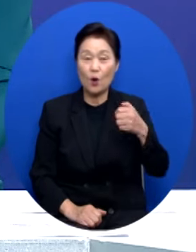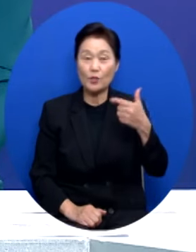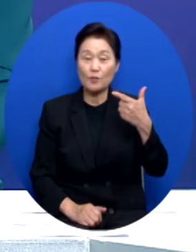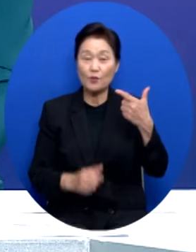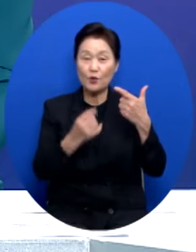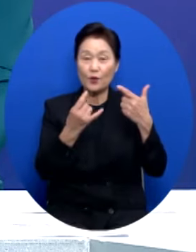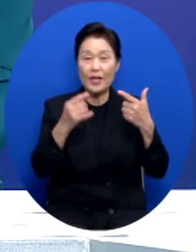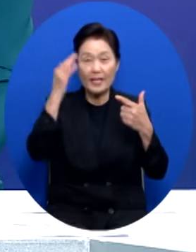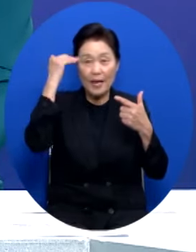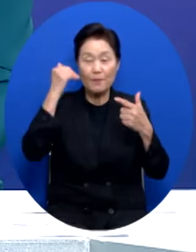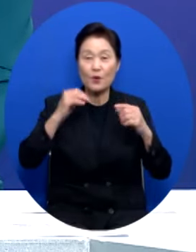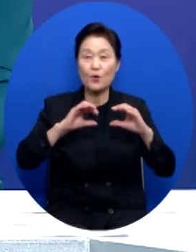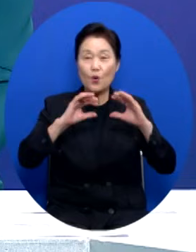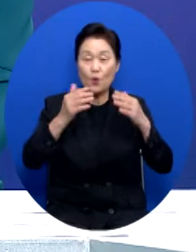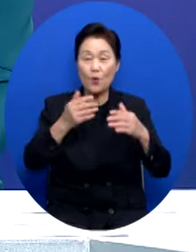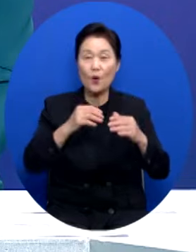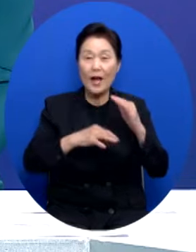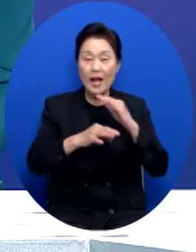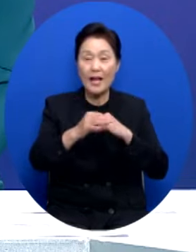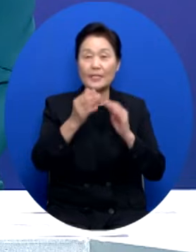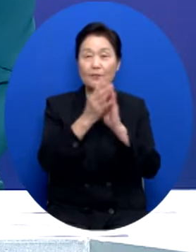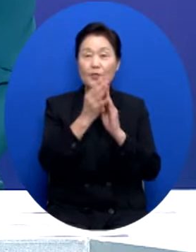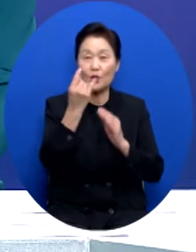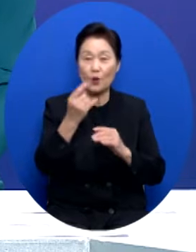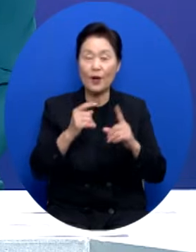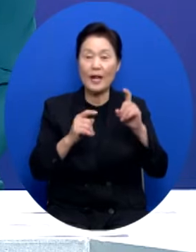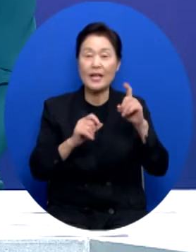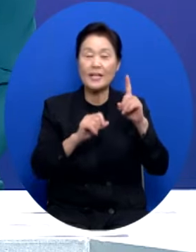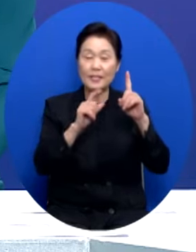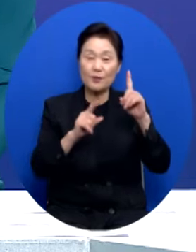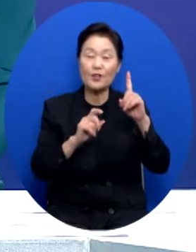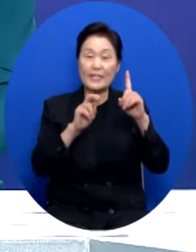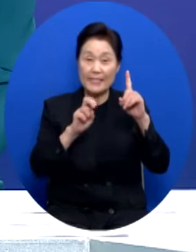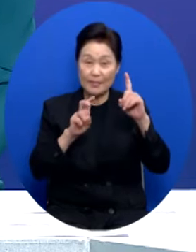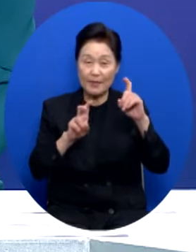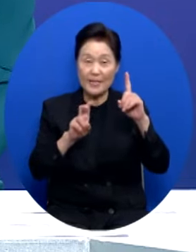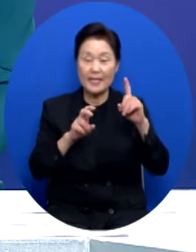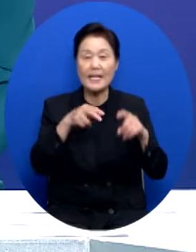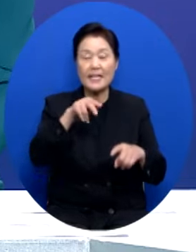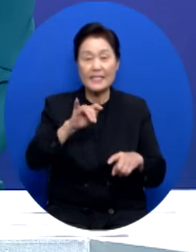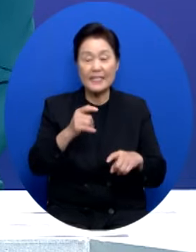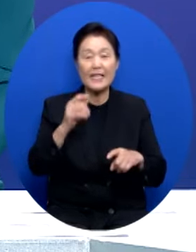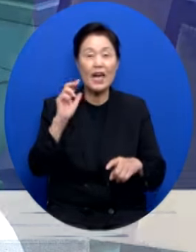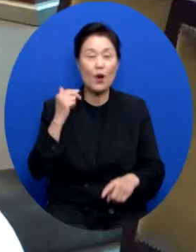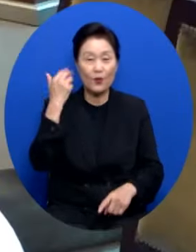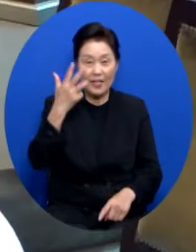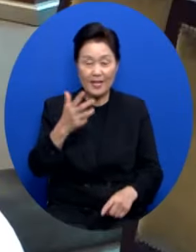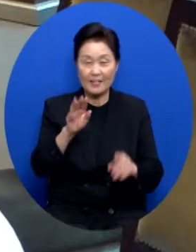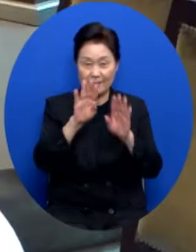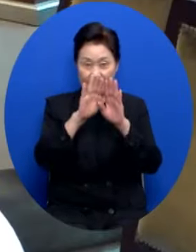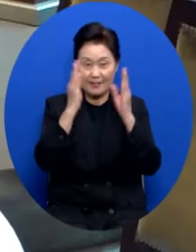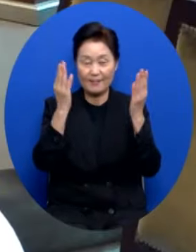제56회 대한민국 국가 조찬기도회가 오는 11월 22일 서울 신라호텔에서 열립니다.